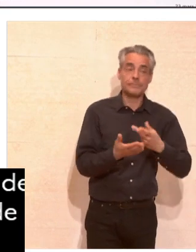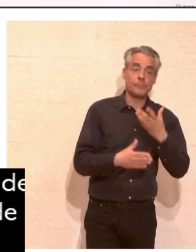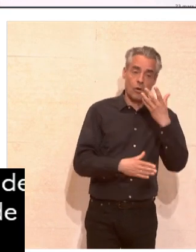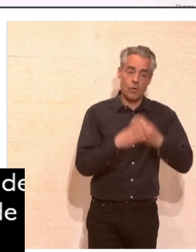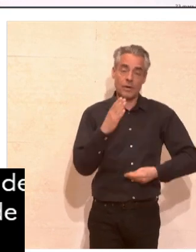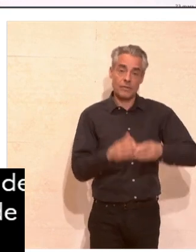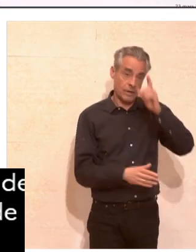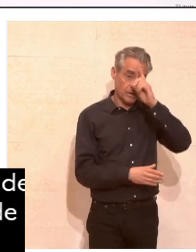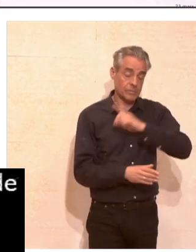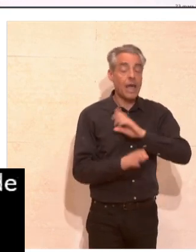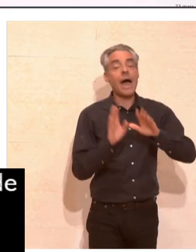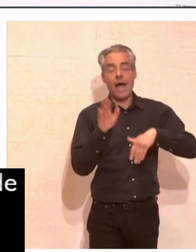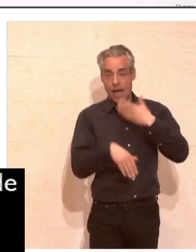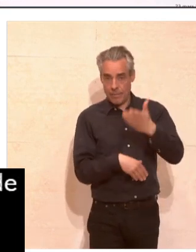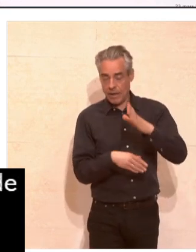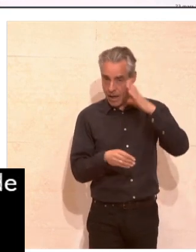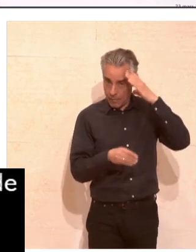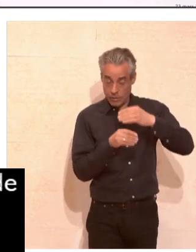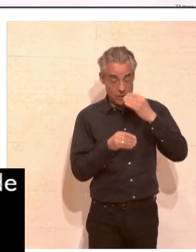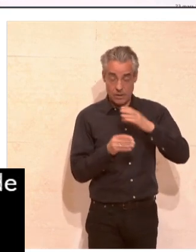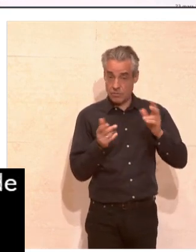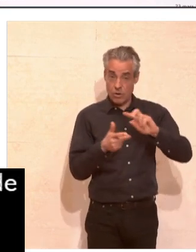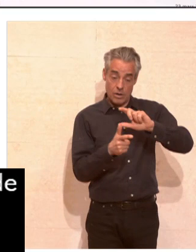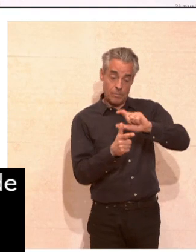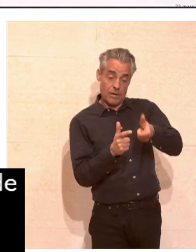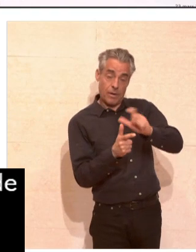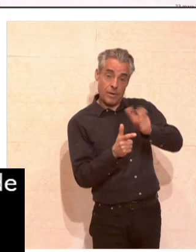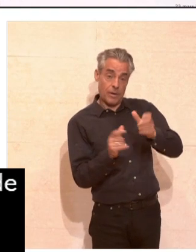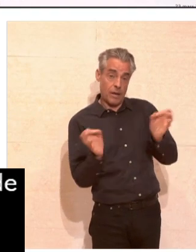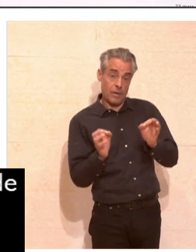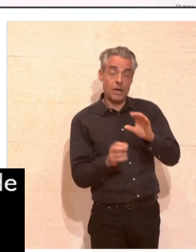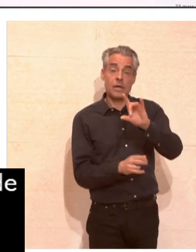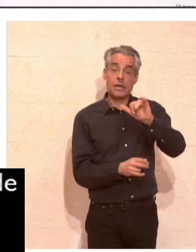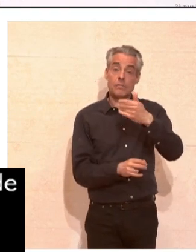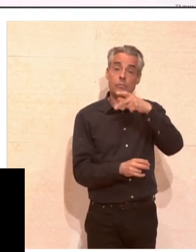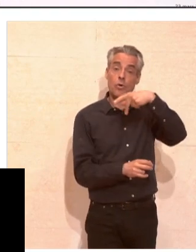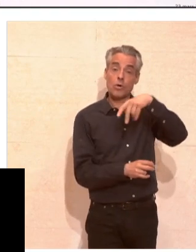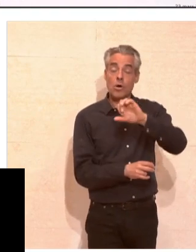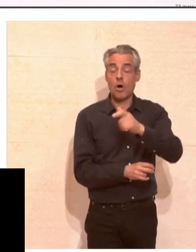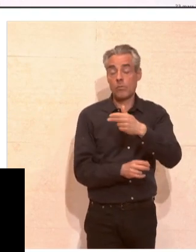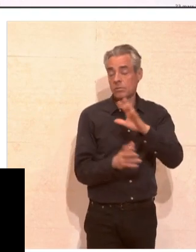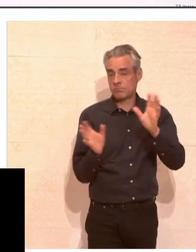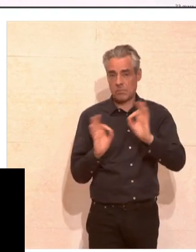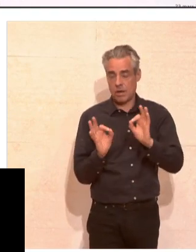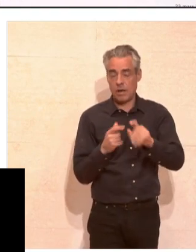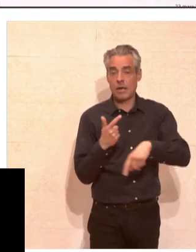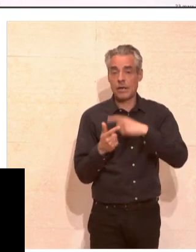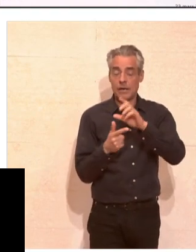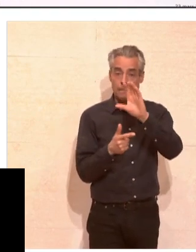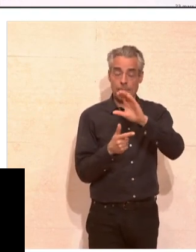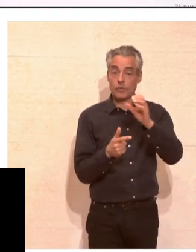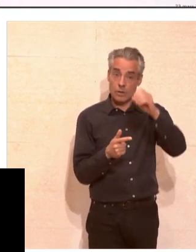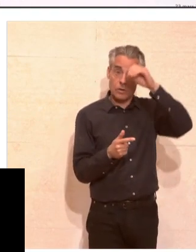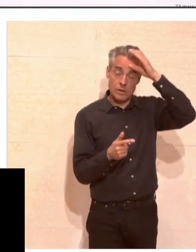de sommeil après un apprentissage, ne vont pas avoir cette activité d'abord dans l'hippocampe, donc dans les premiers jours après l'apprentissage,